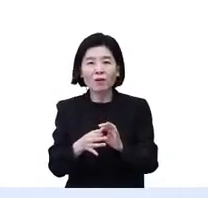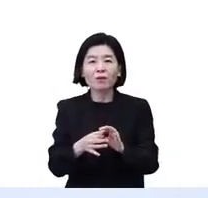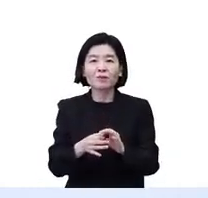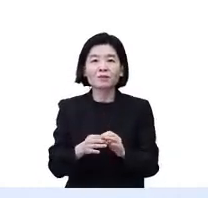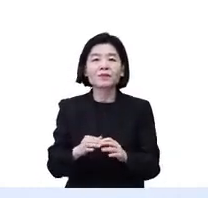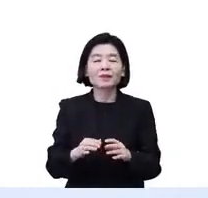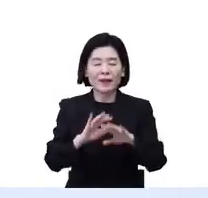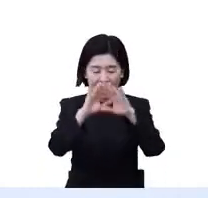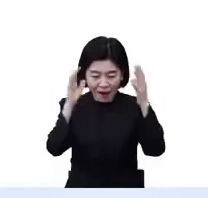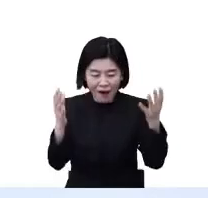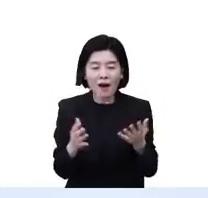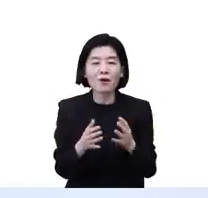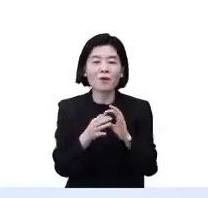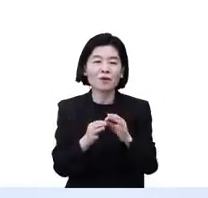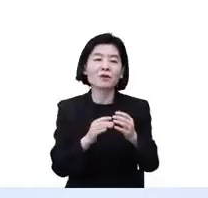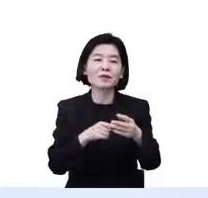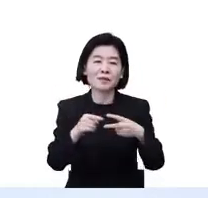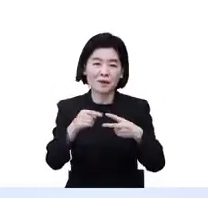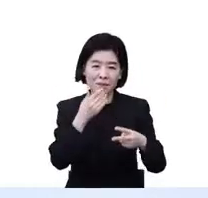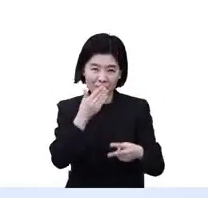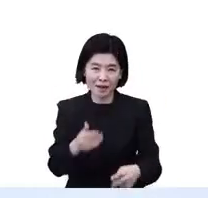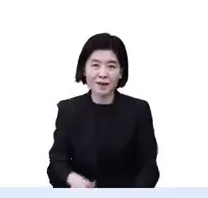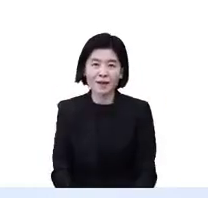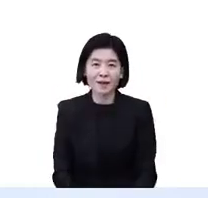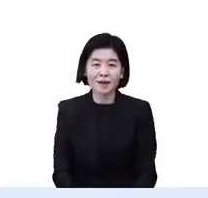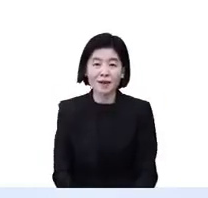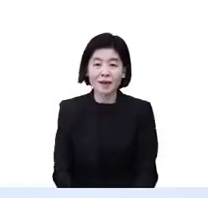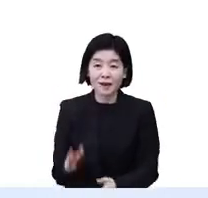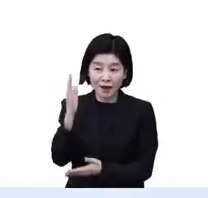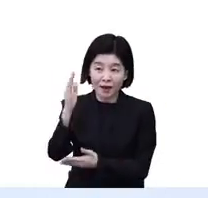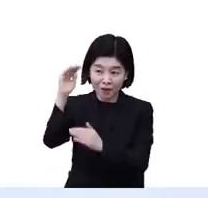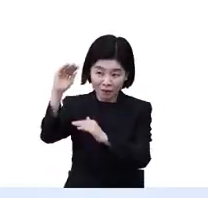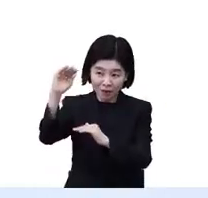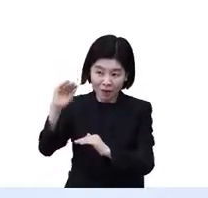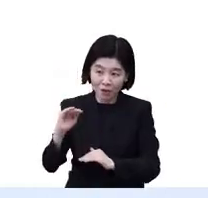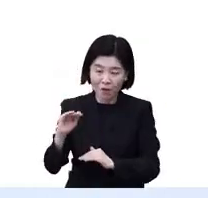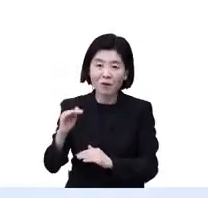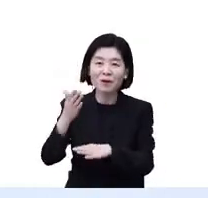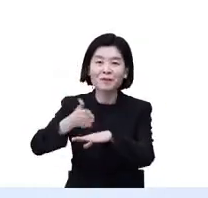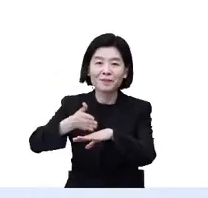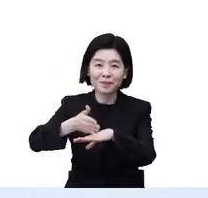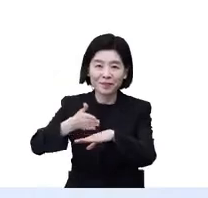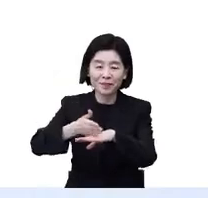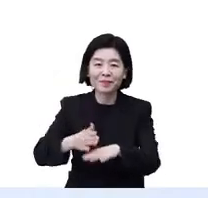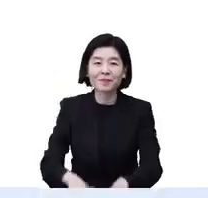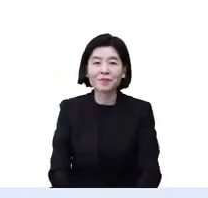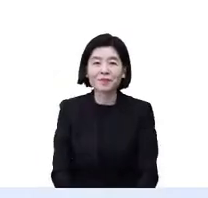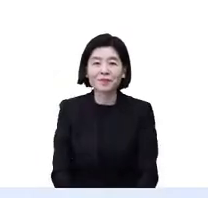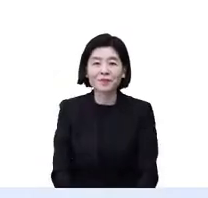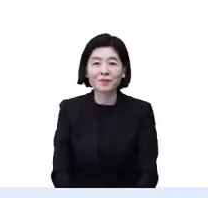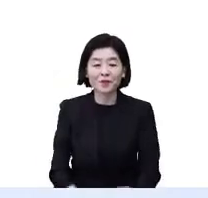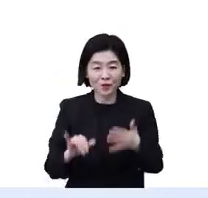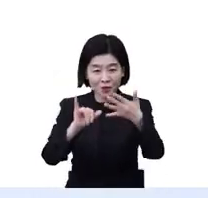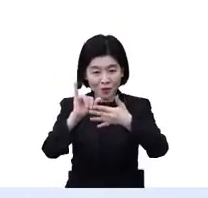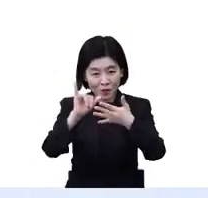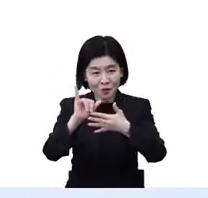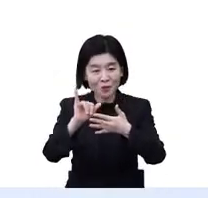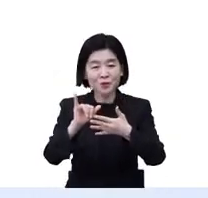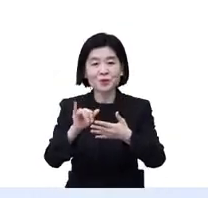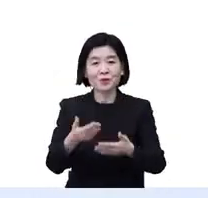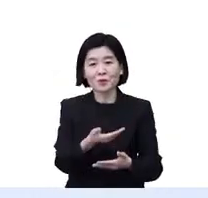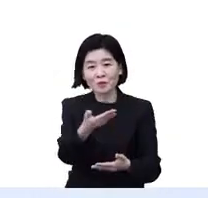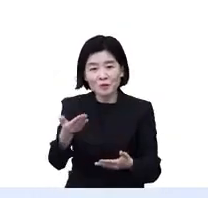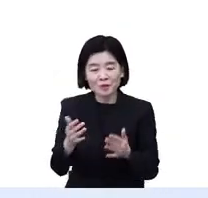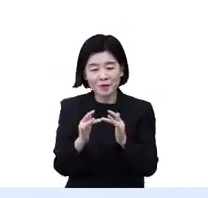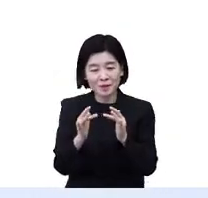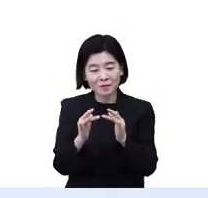폭넓게 이해할 수 있는 강의였습니다. 홍순범 교수님의 강연 너무나도 감사합니다. 우리 유튜브 채팅창에서도 많은